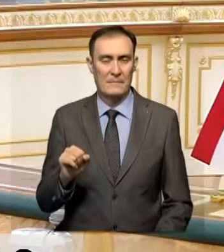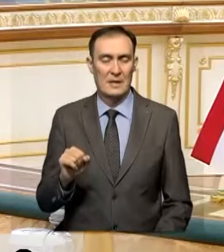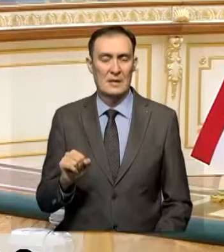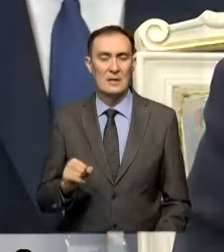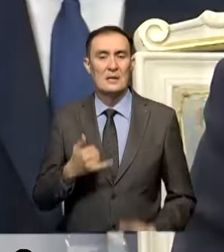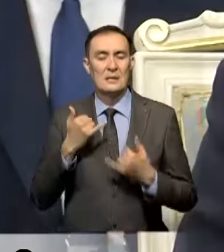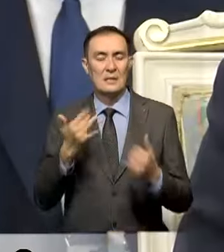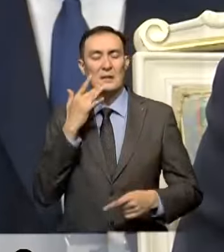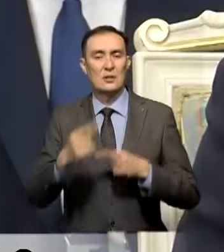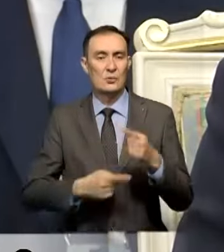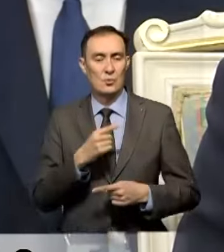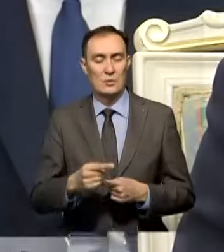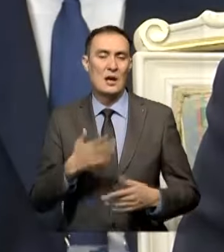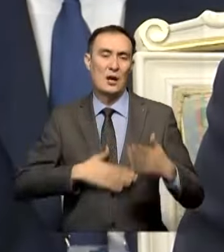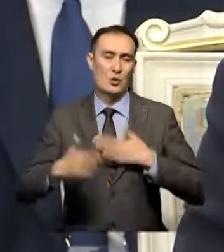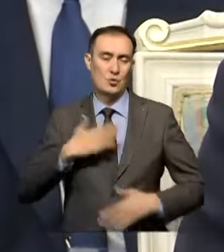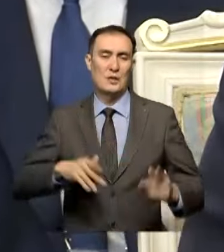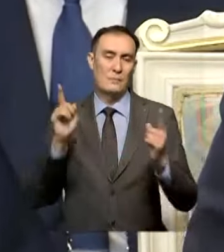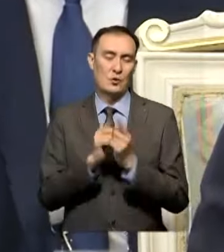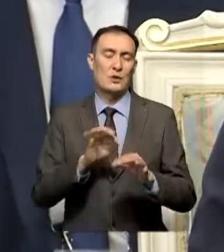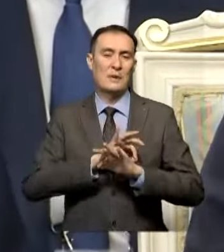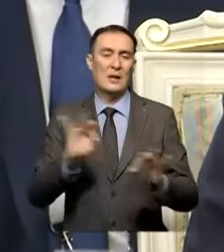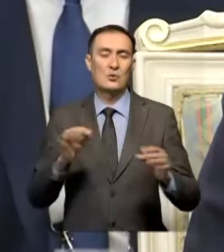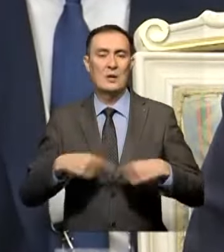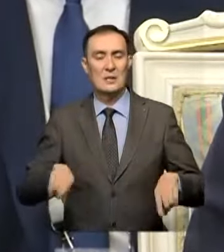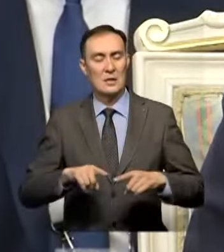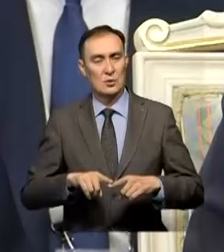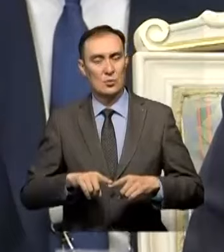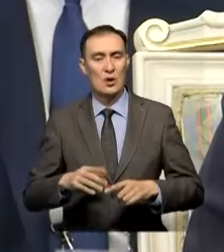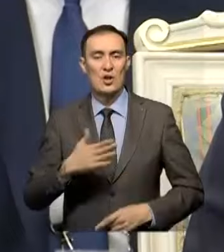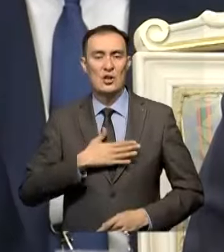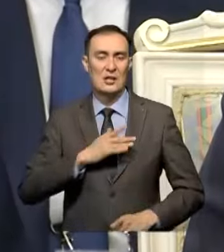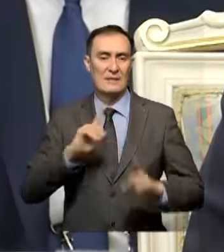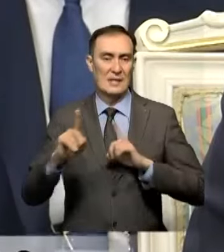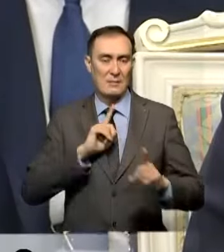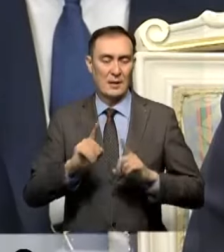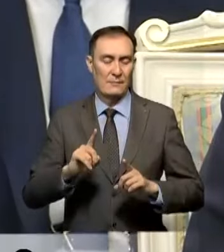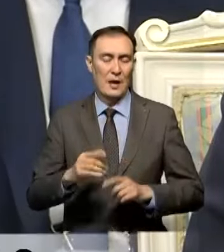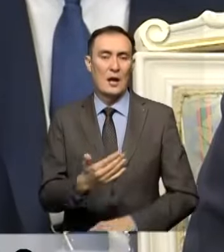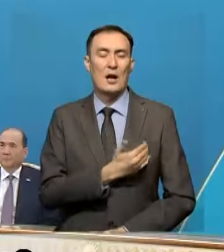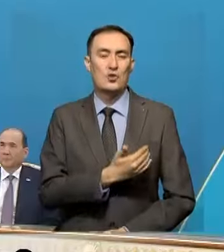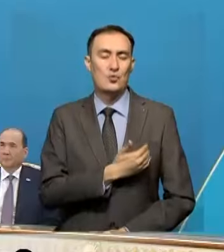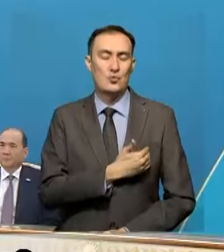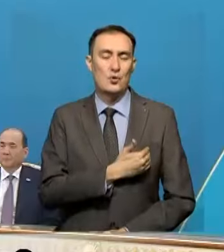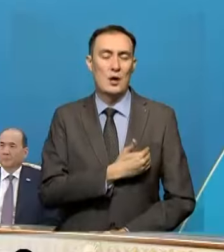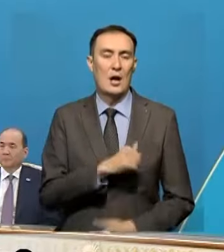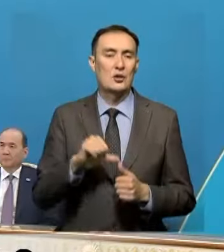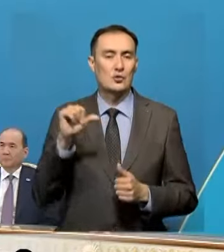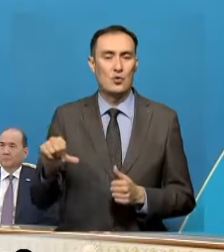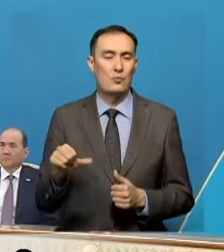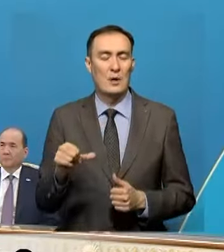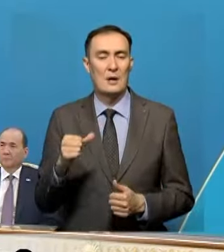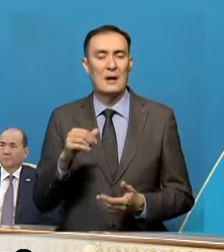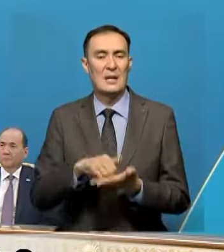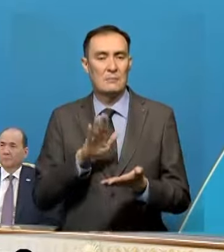за традиционно радушный прием и прекрасную организацию нашего саммита. Хотел бы особо отметить